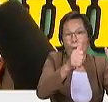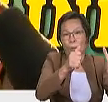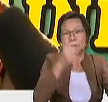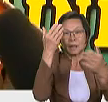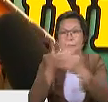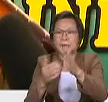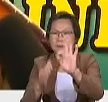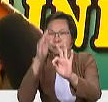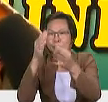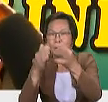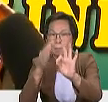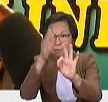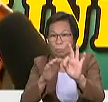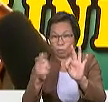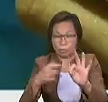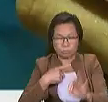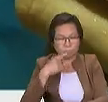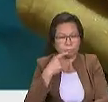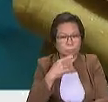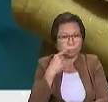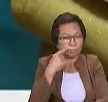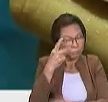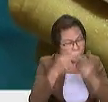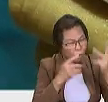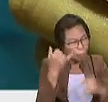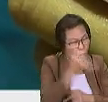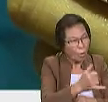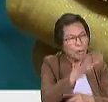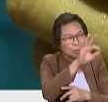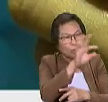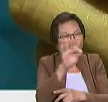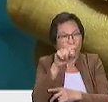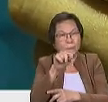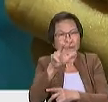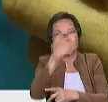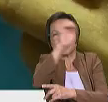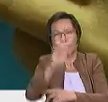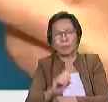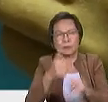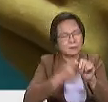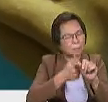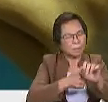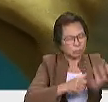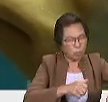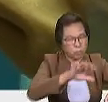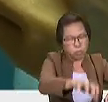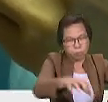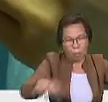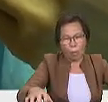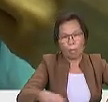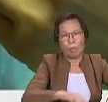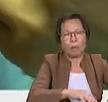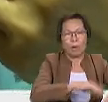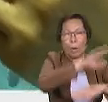ini kita dapati pencapaian kita Rasinggan postingan County kedua operator di setiap locality Maksudnya saya